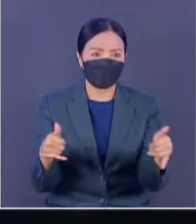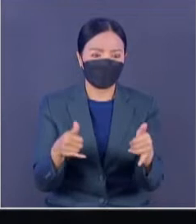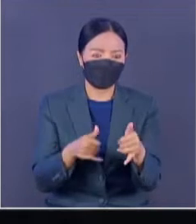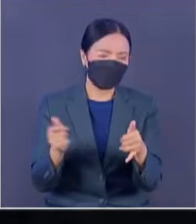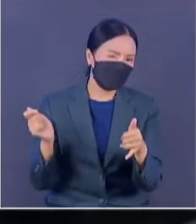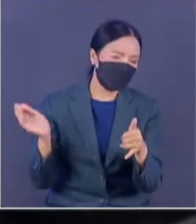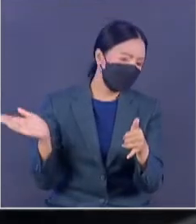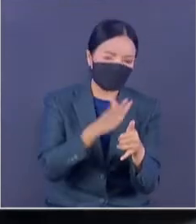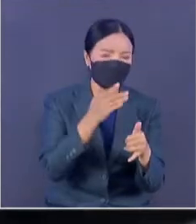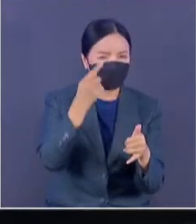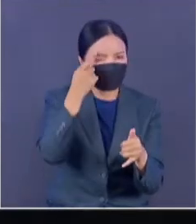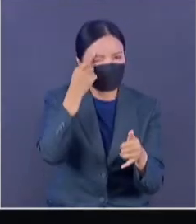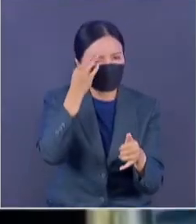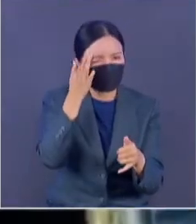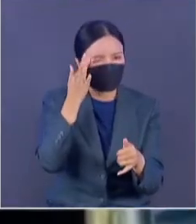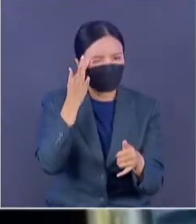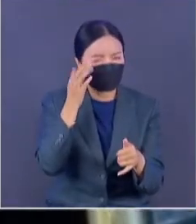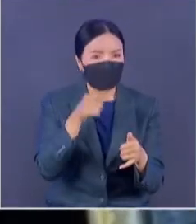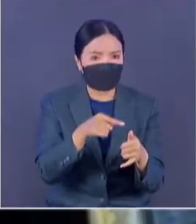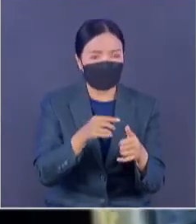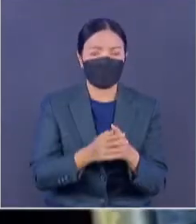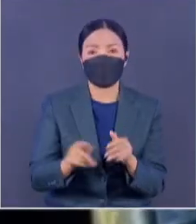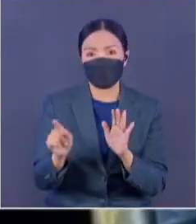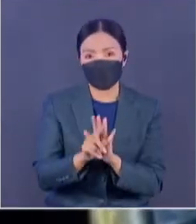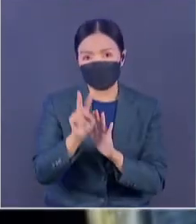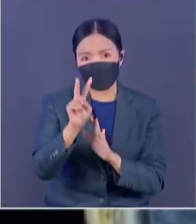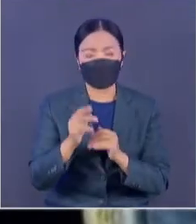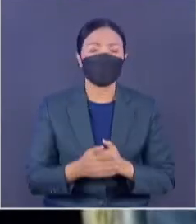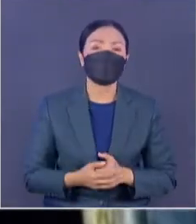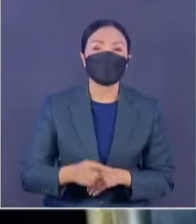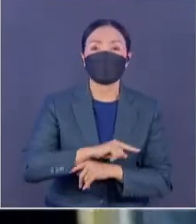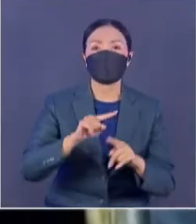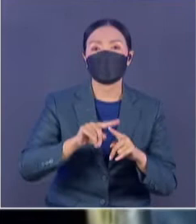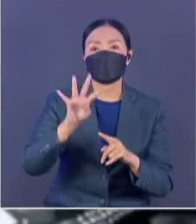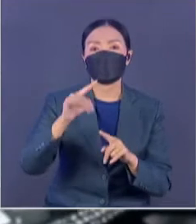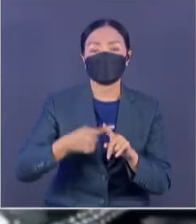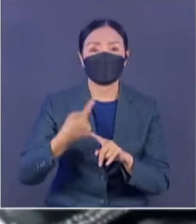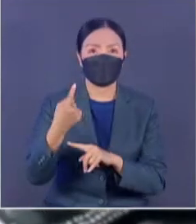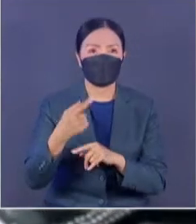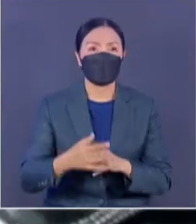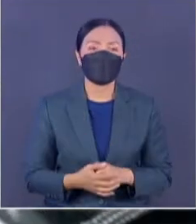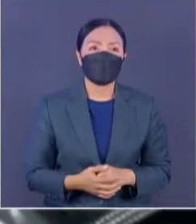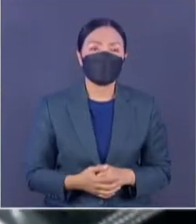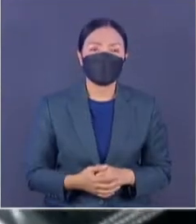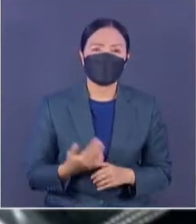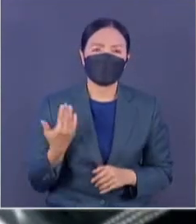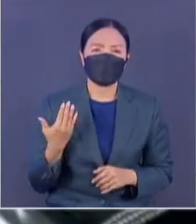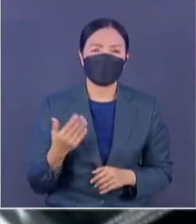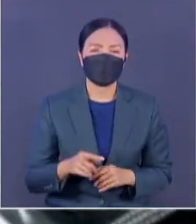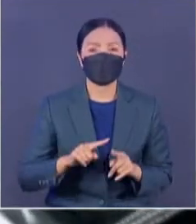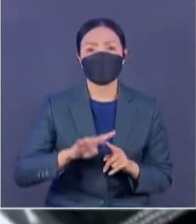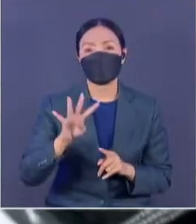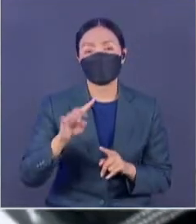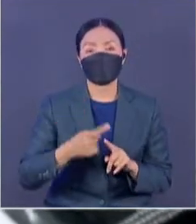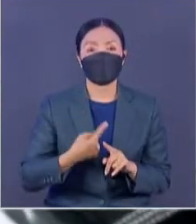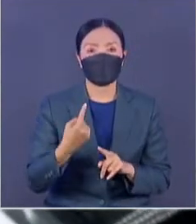ที่คิ้วแล้วก็ได้รับบาดเจ็บส่วนครั้งที่2เกิดขึ้นวันที่4มกราคมที่ผ่านมานี่เองคุณผู้ชมเกิดขึ้นบ